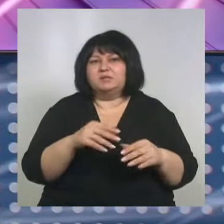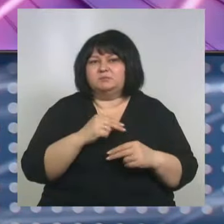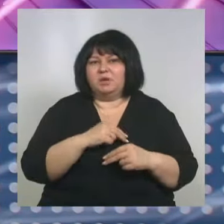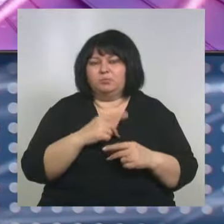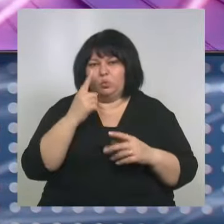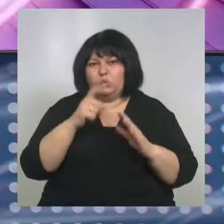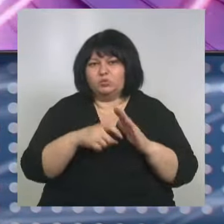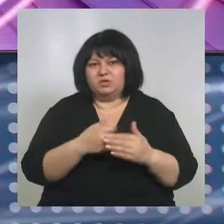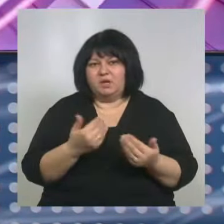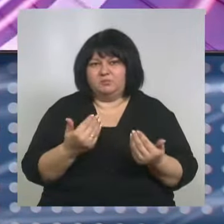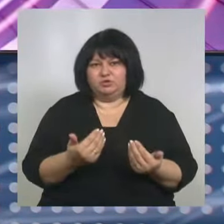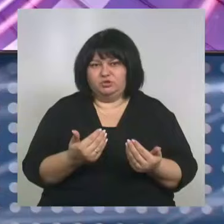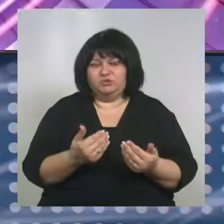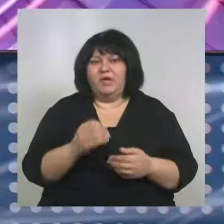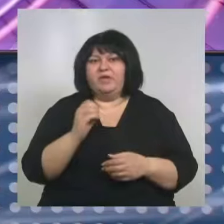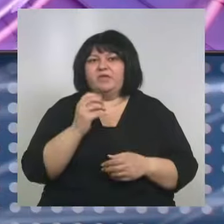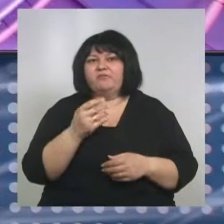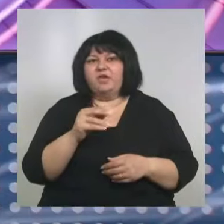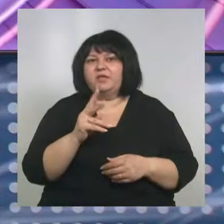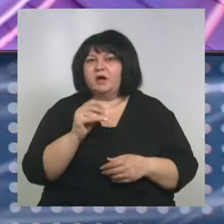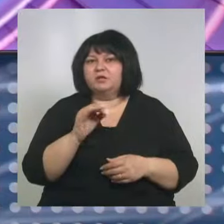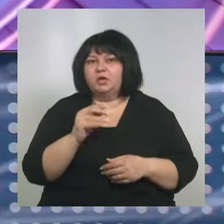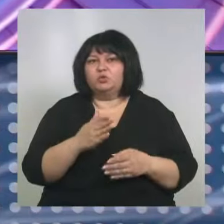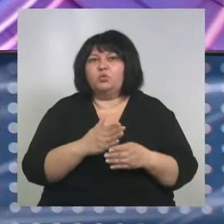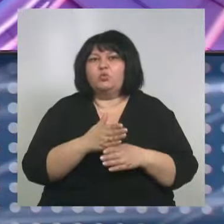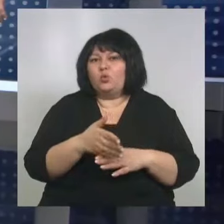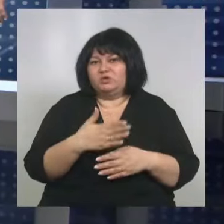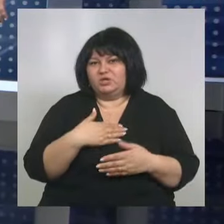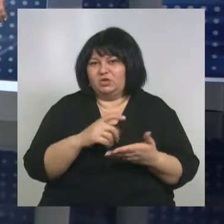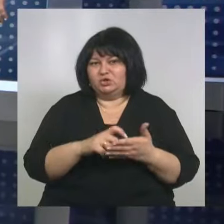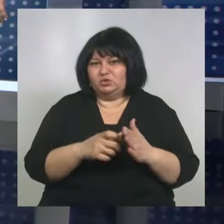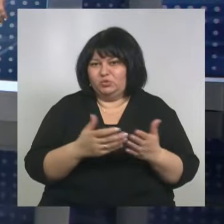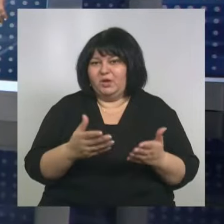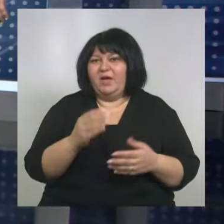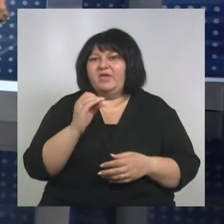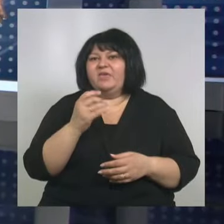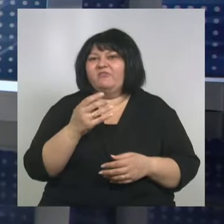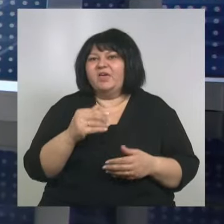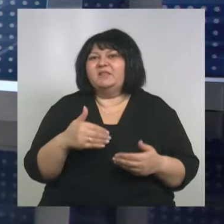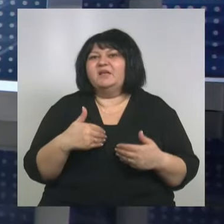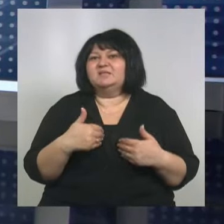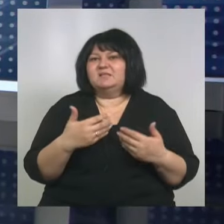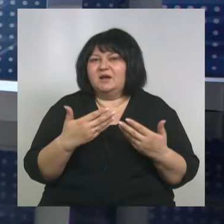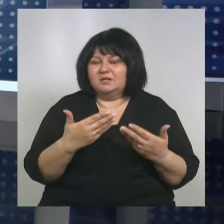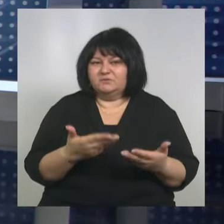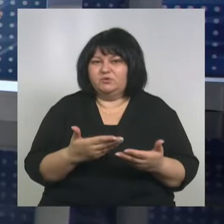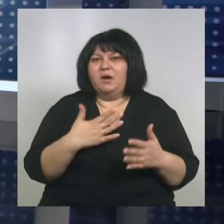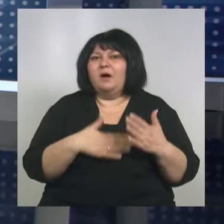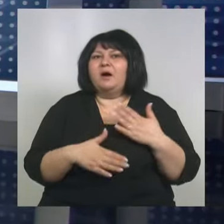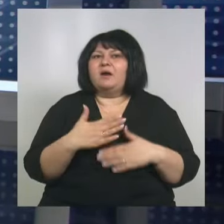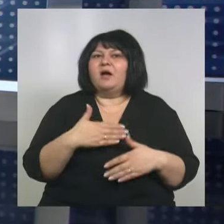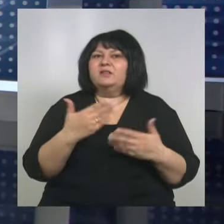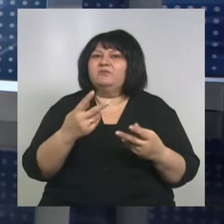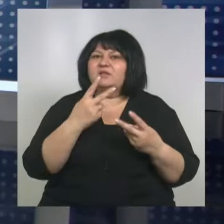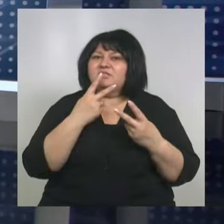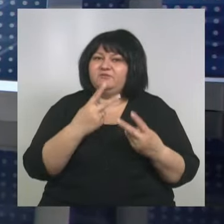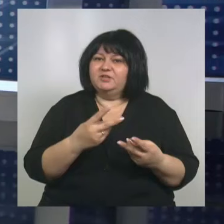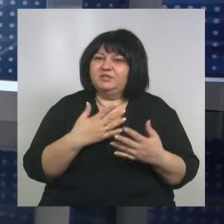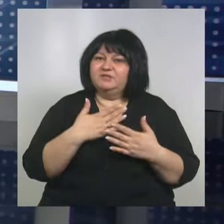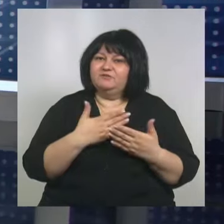узнаем прямо сейчас Евгения Кондратюк гость нашей студии Евгения Здравствуйте рада вас видеть снова в нашей